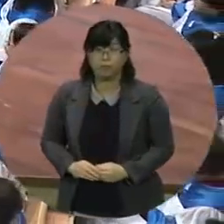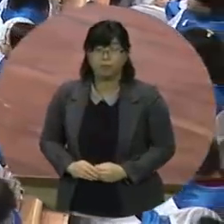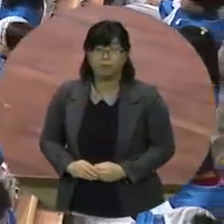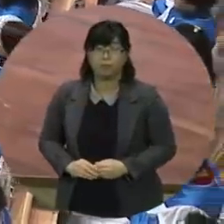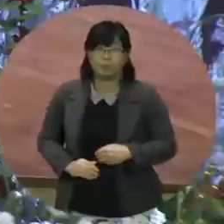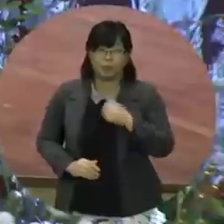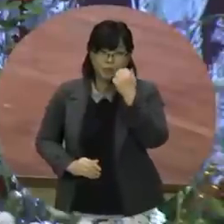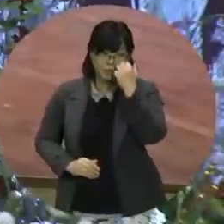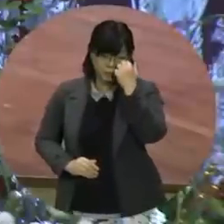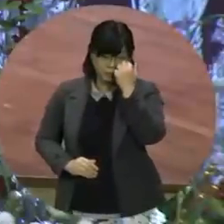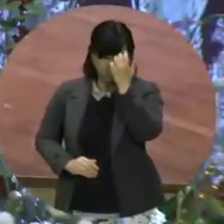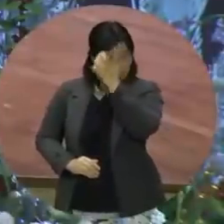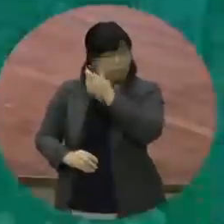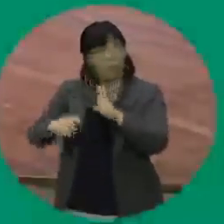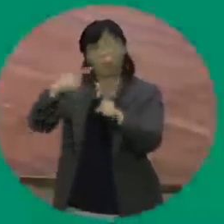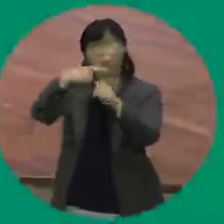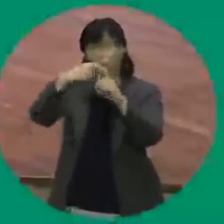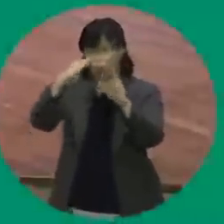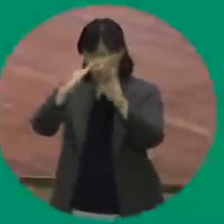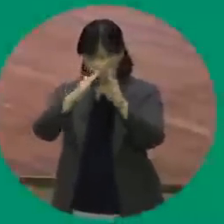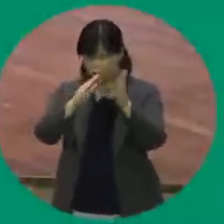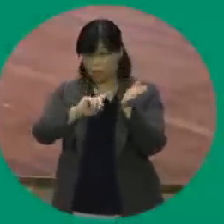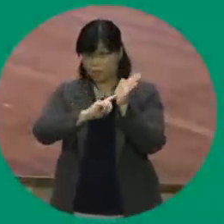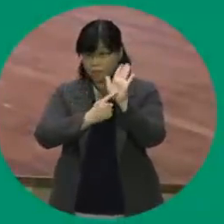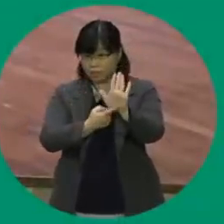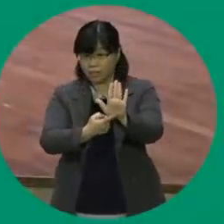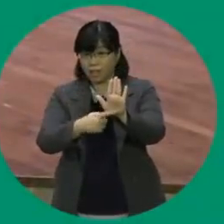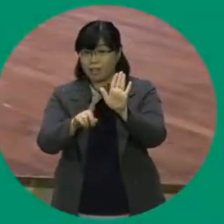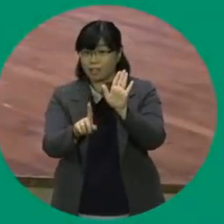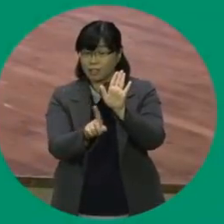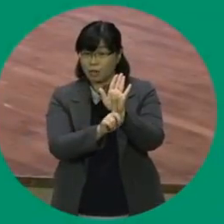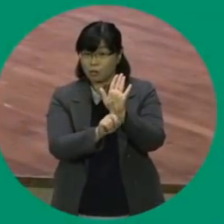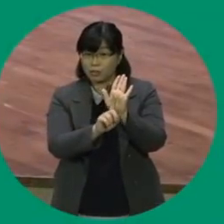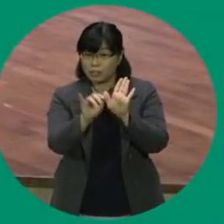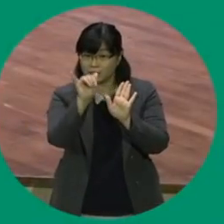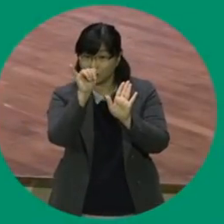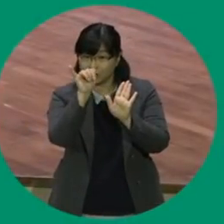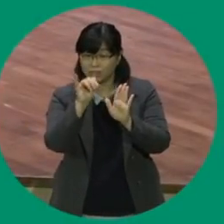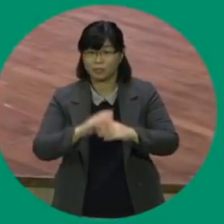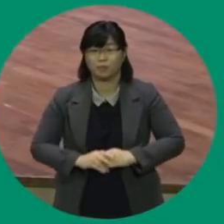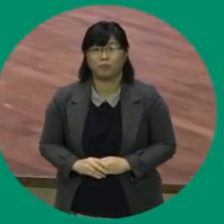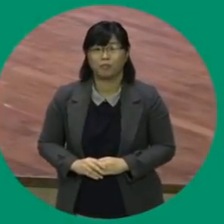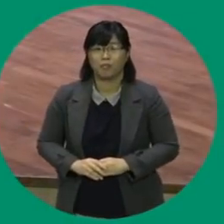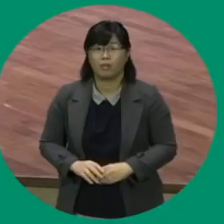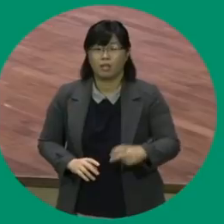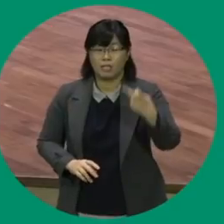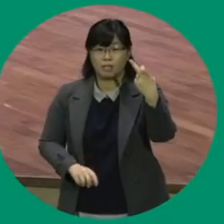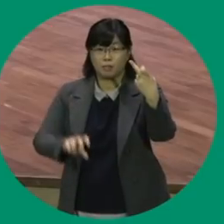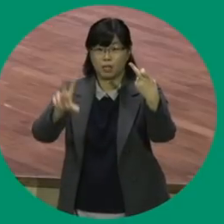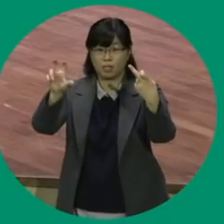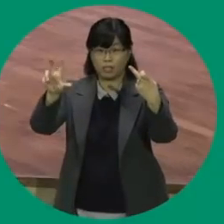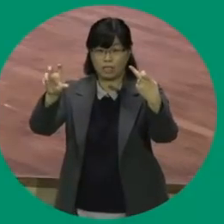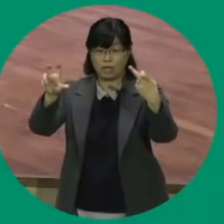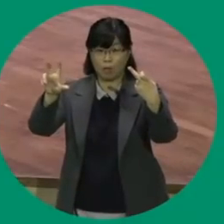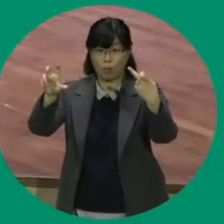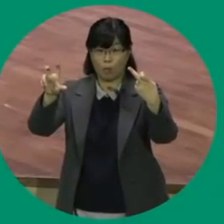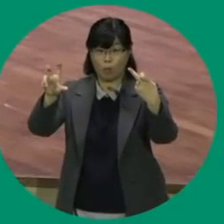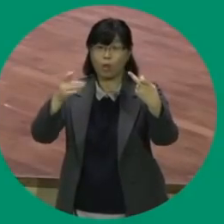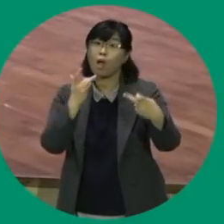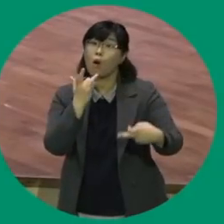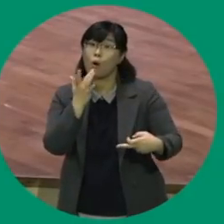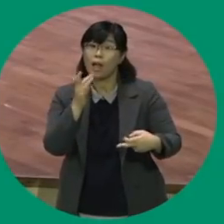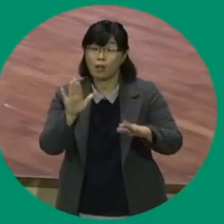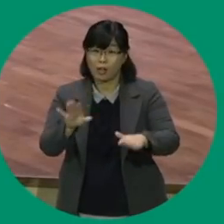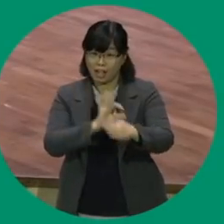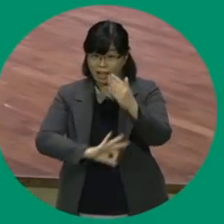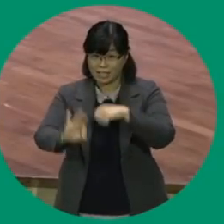아멘. 교회 소식입니다. 성탄감사예배가 12월 25일 화요일 오전 11시 본당 커버넌트홀에서